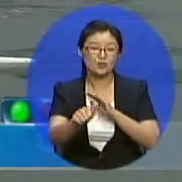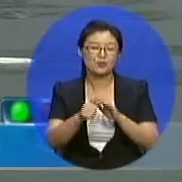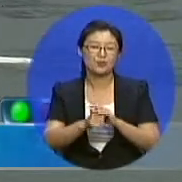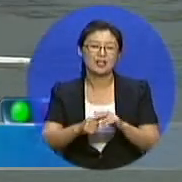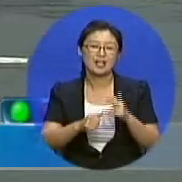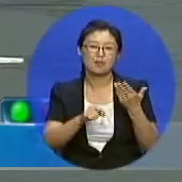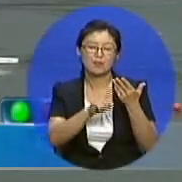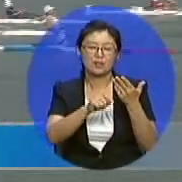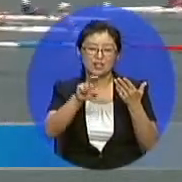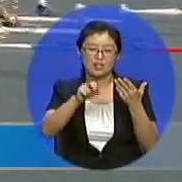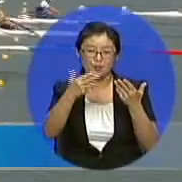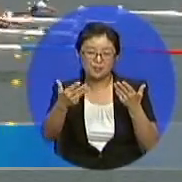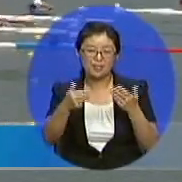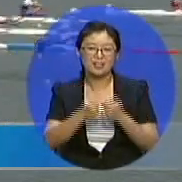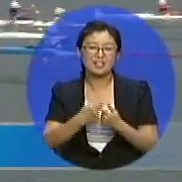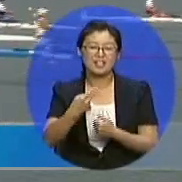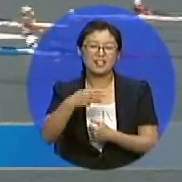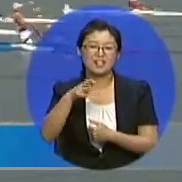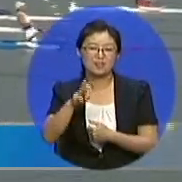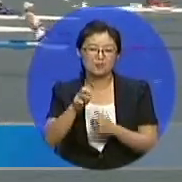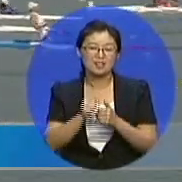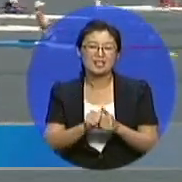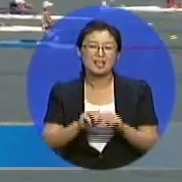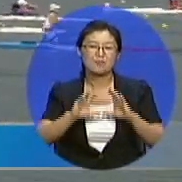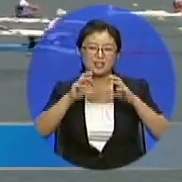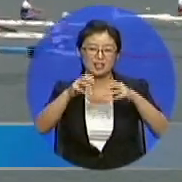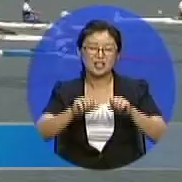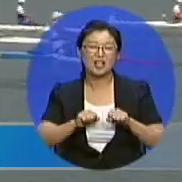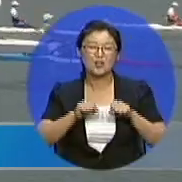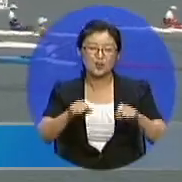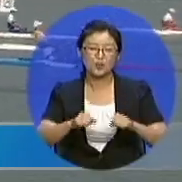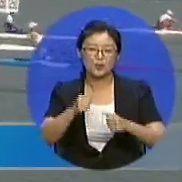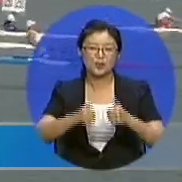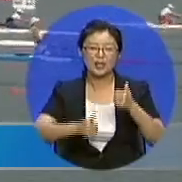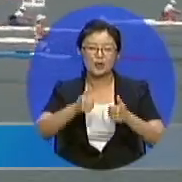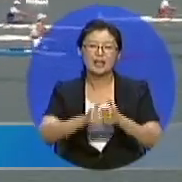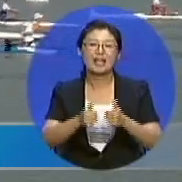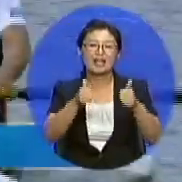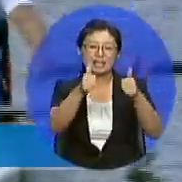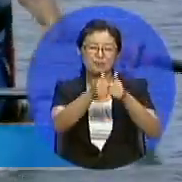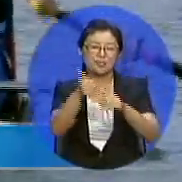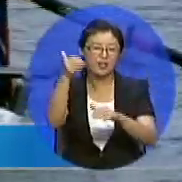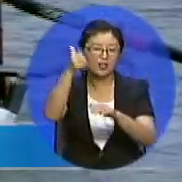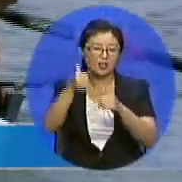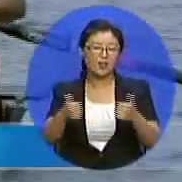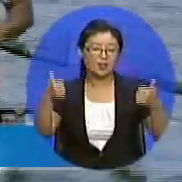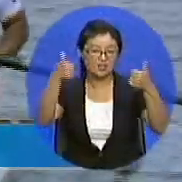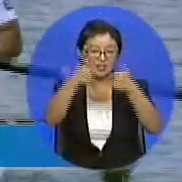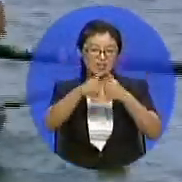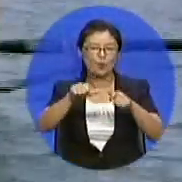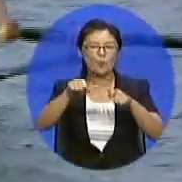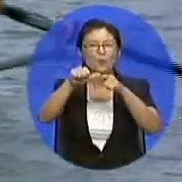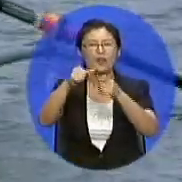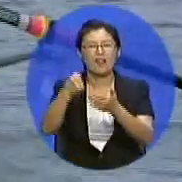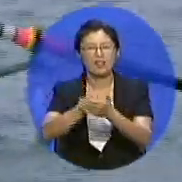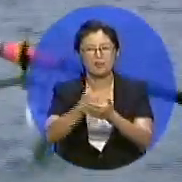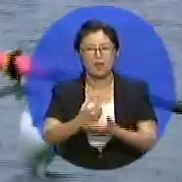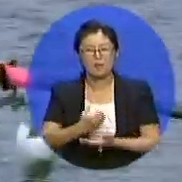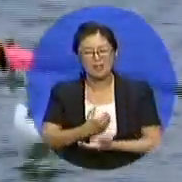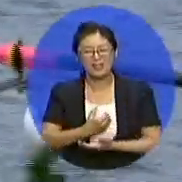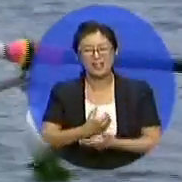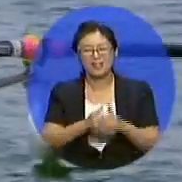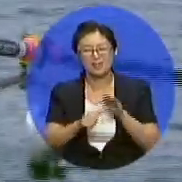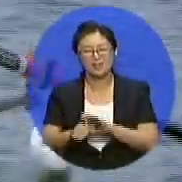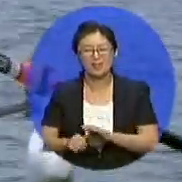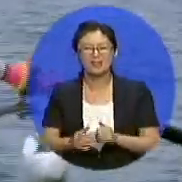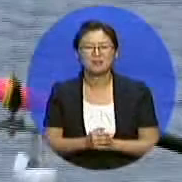28일 펼쳐진 2013 충주 세계 조정선수권대회 남자 싱글스컬 결승에서 5위로 아쉽게 메달 획득에